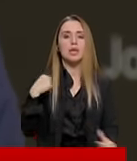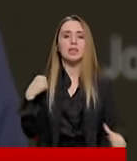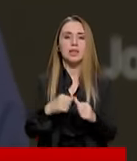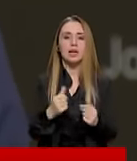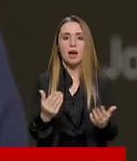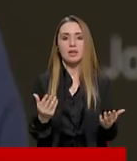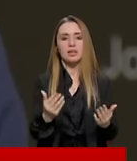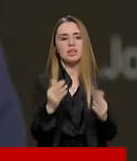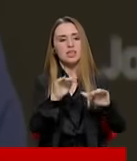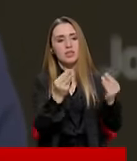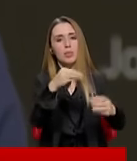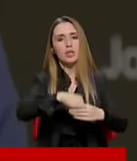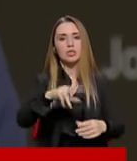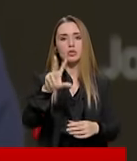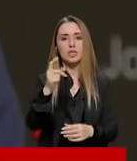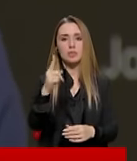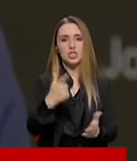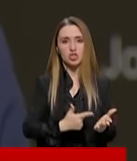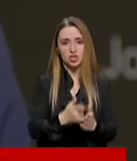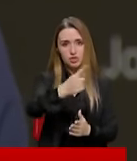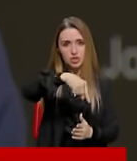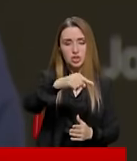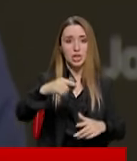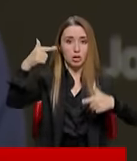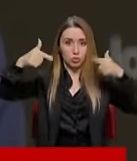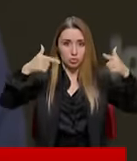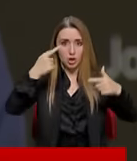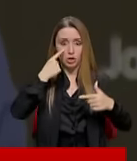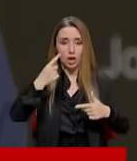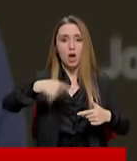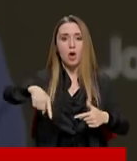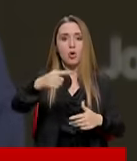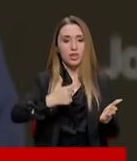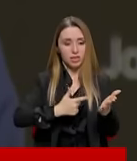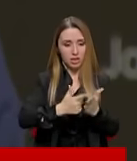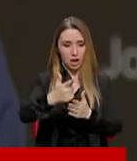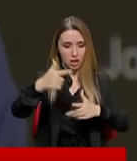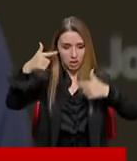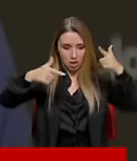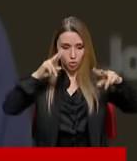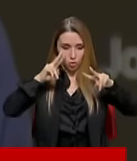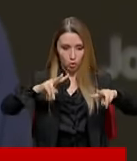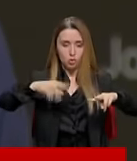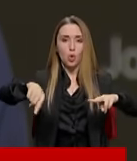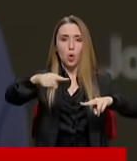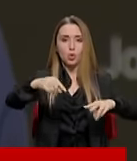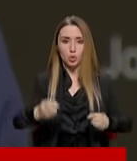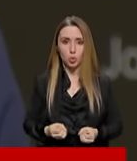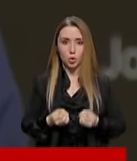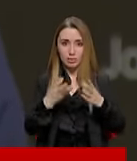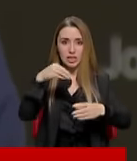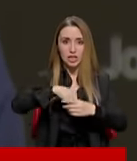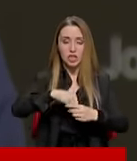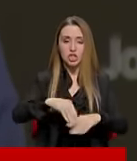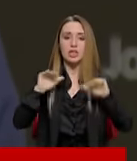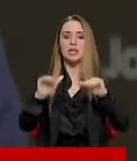teşvik için biz 38.000 çiftçiyle hem uydu üzerinden onların tarlalarını görüyoruz onların üretmeleri için